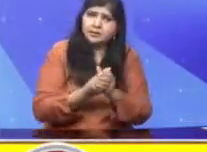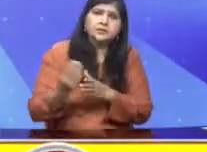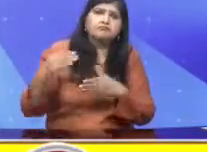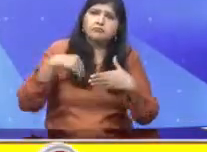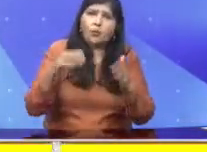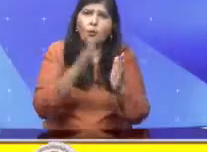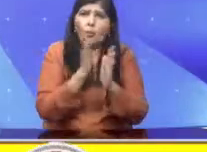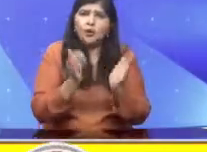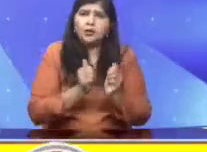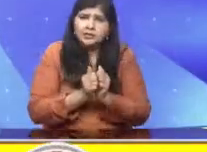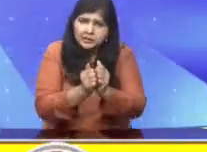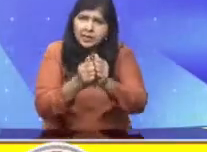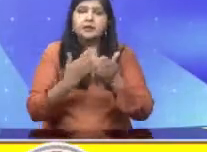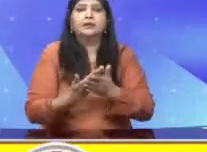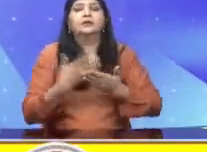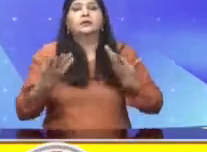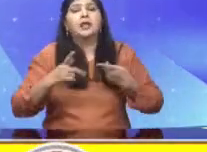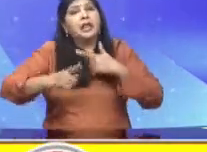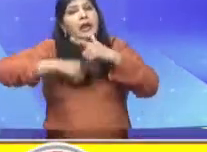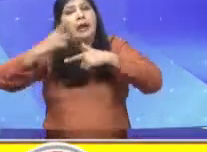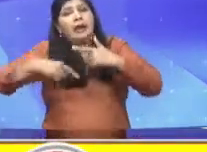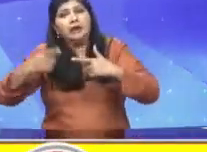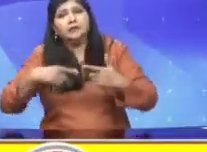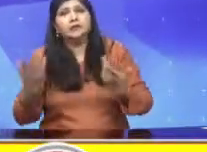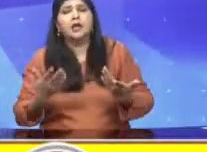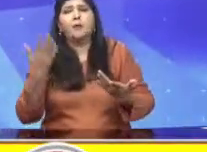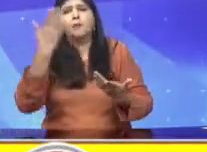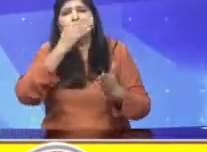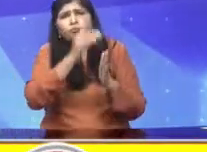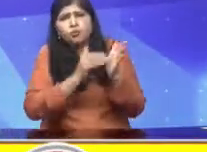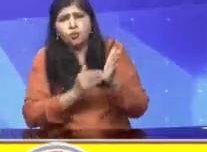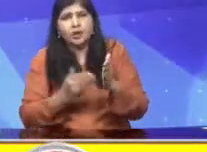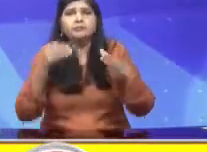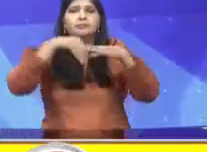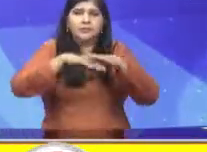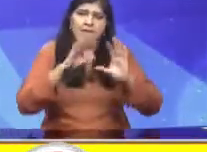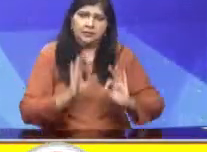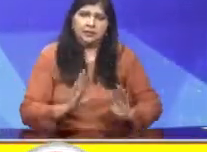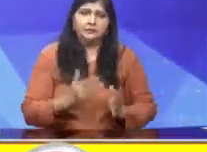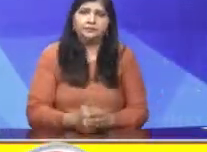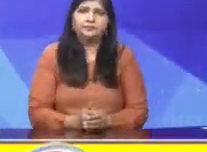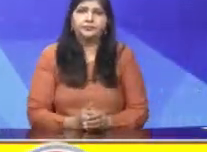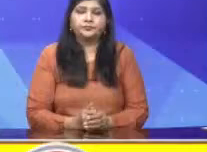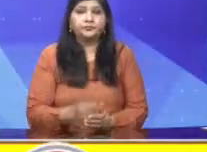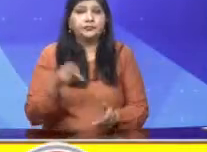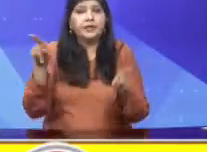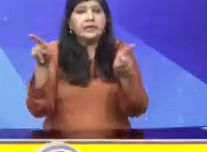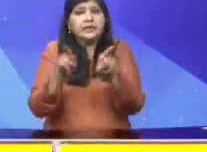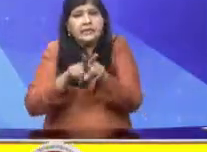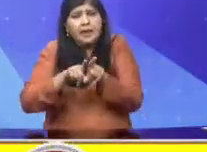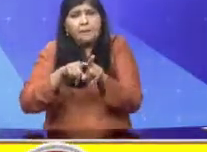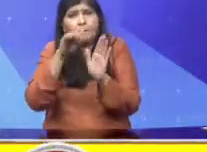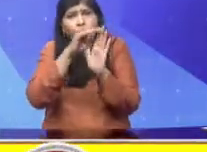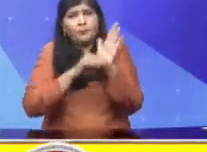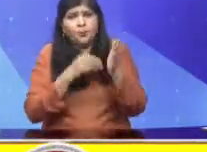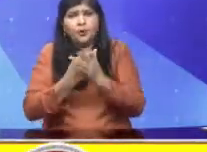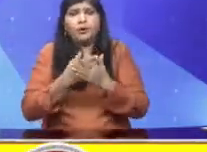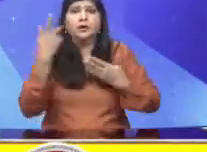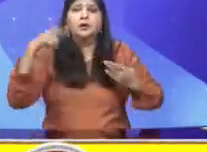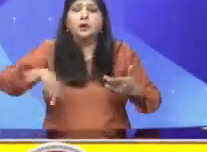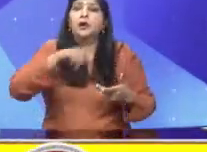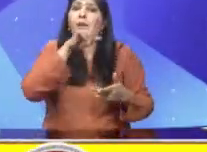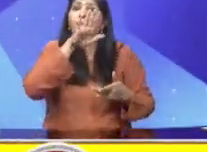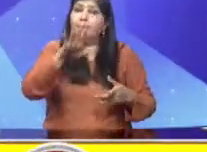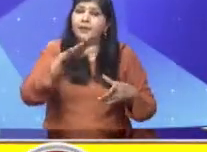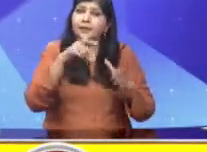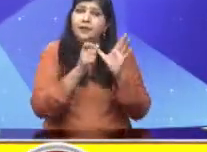से भी लगातार इससे जुड़े कारकम आयोजित किये जा रहे हैं, ऐसा ही एक आयोजन इस बार 15